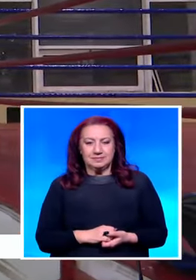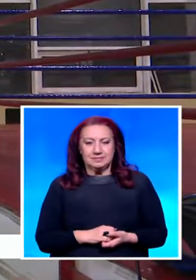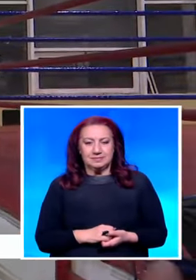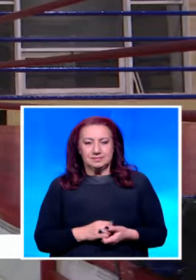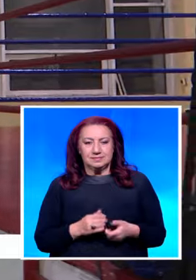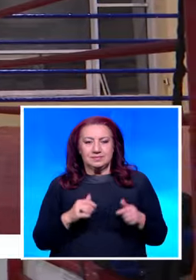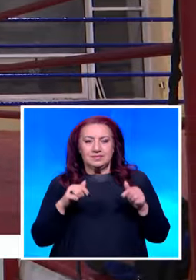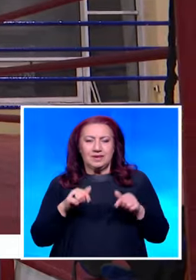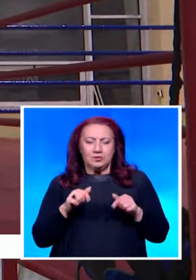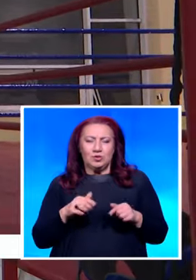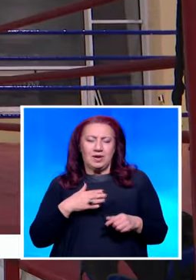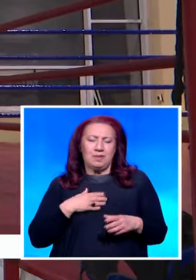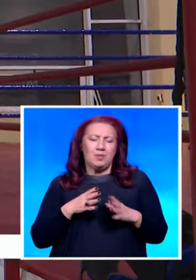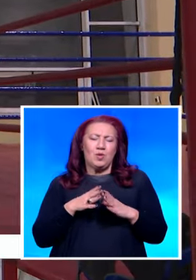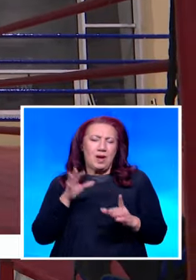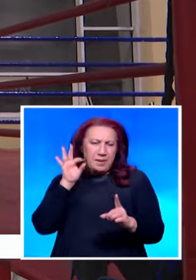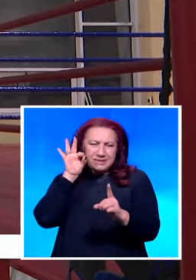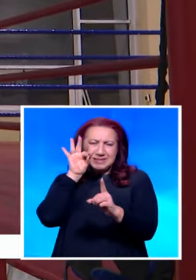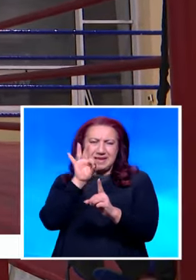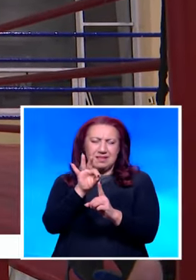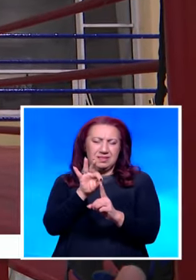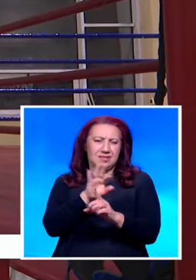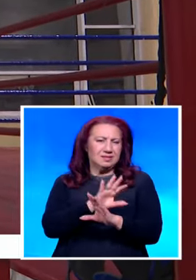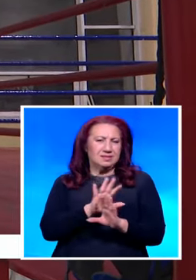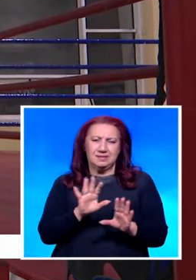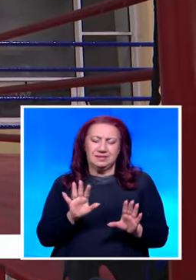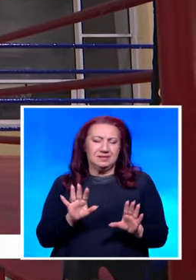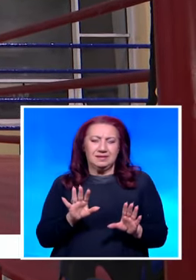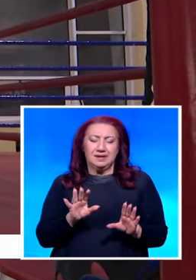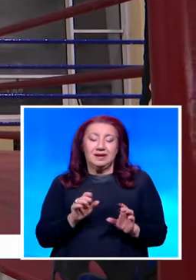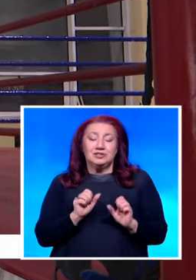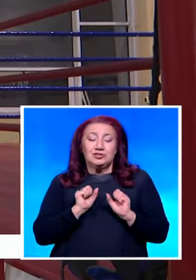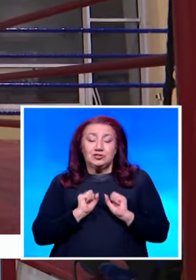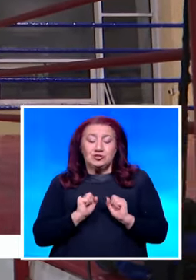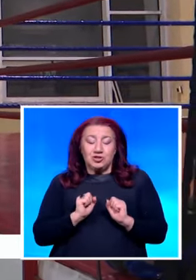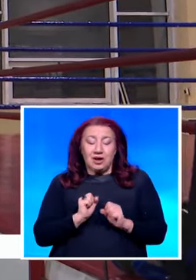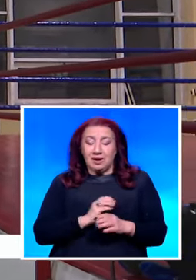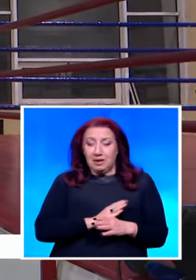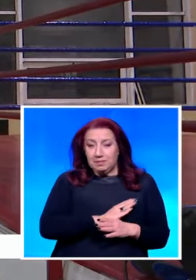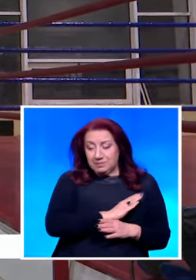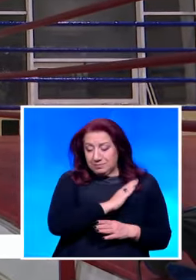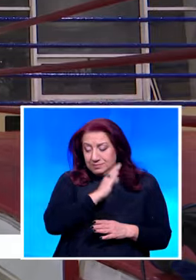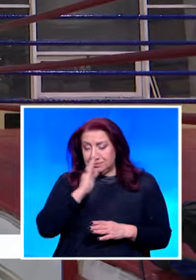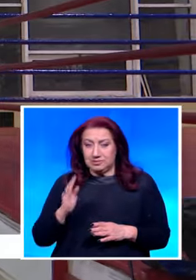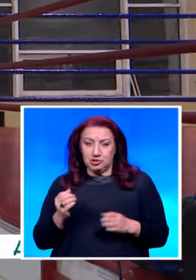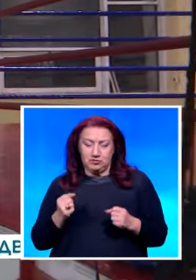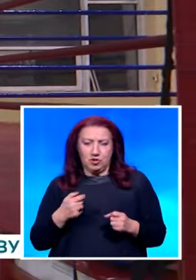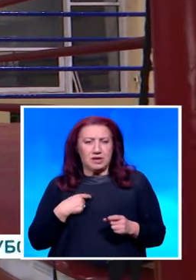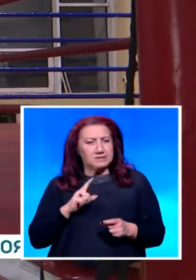Тук това е една голяма цел, която съм чакал цял живот и не чакала, за която съм се